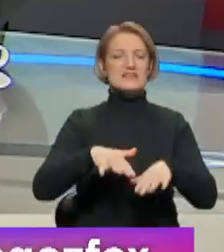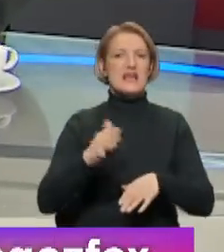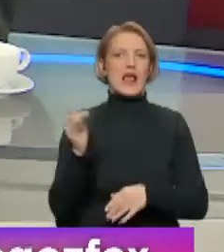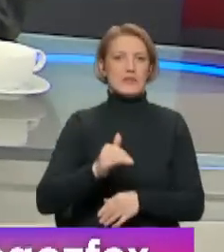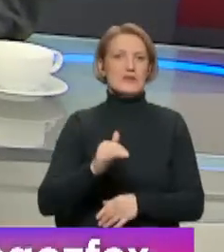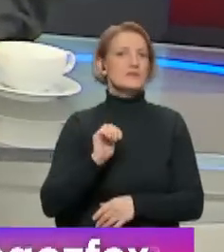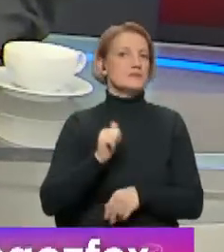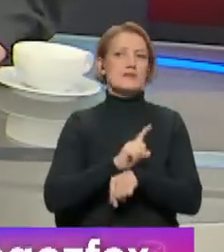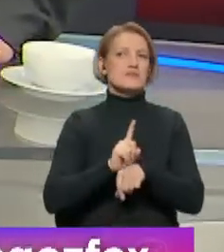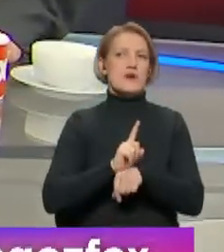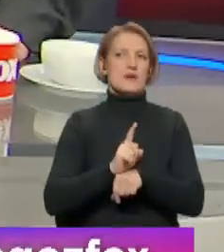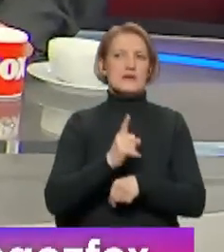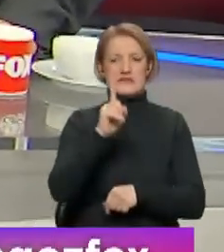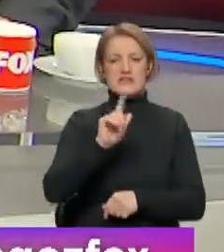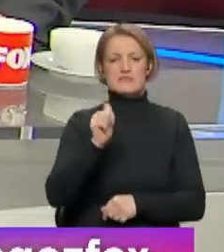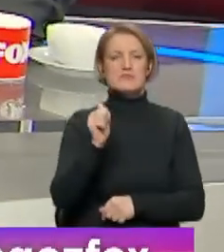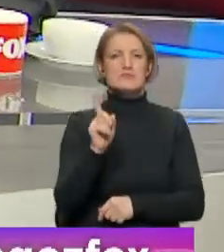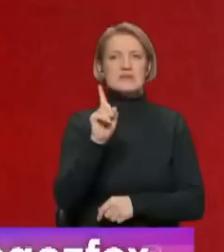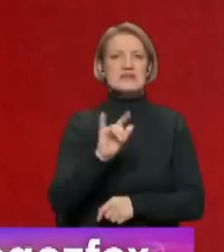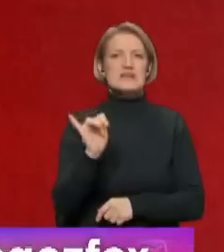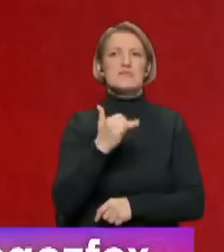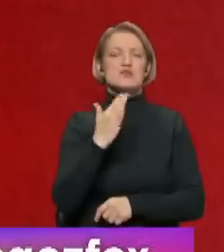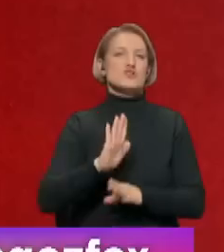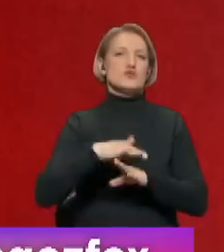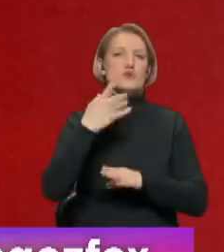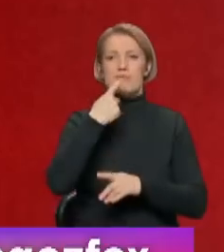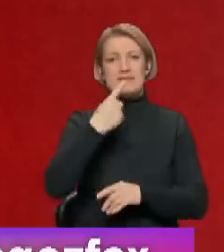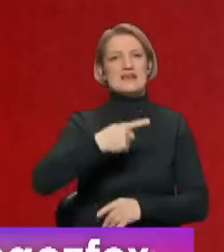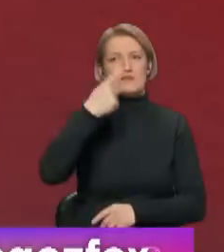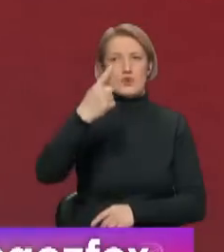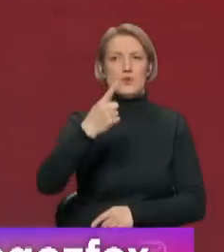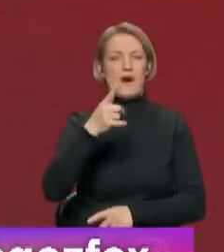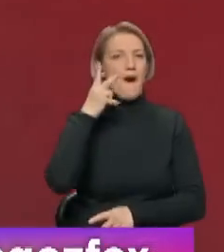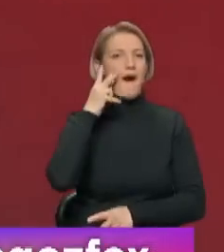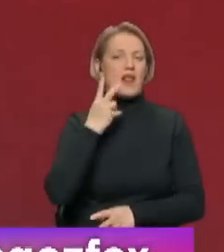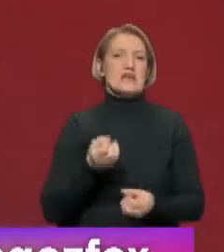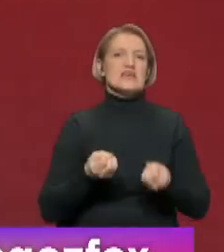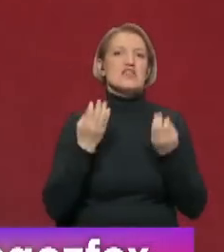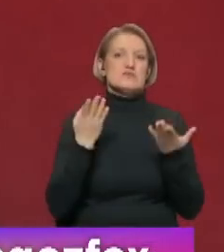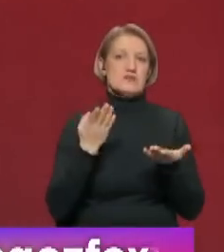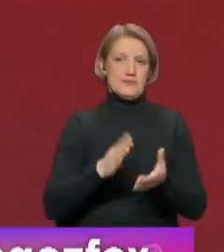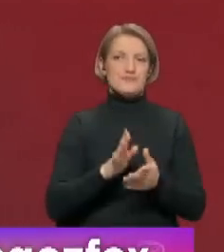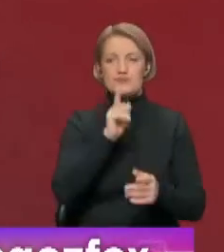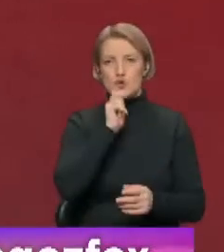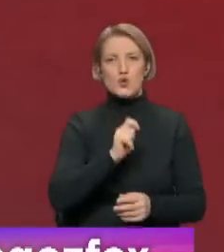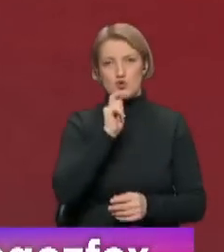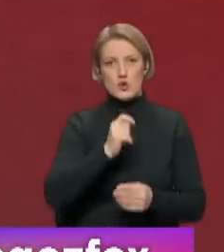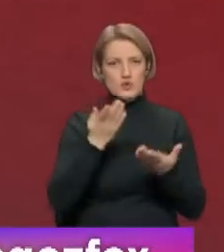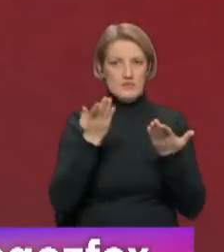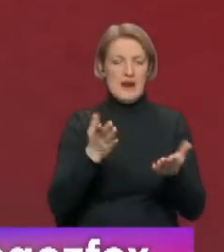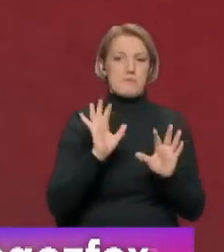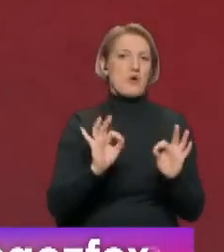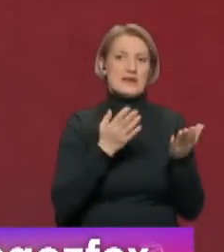gelmesi ne zaman artık yılbaşı sonrası Seneye kaldı Aralık ayına yetişmedi bu durumda Ama vaatler sözlerde